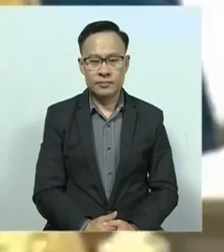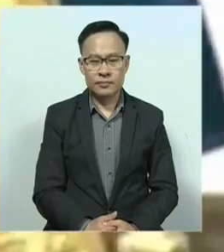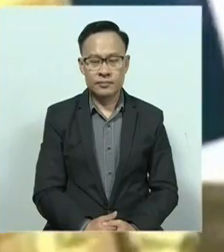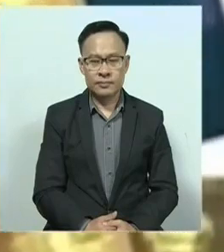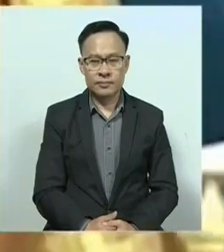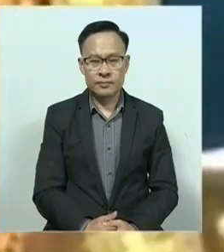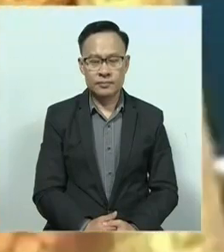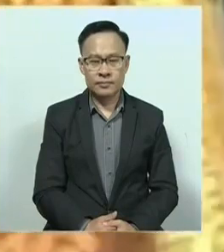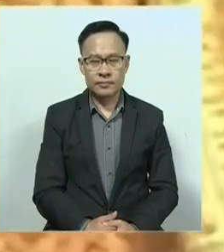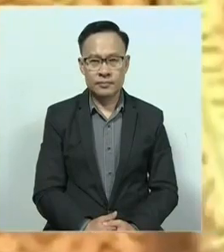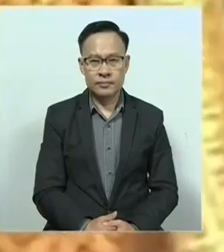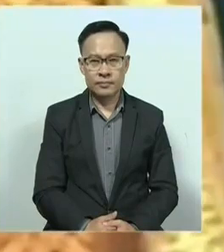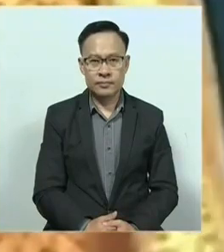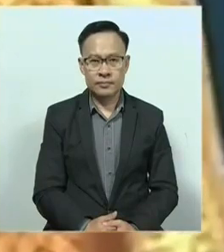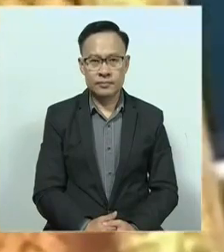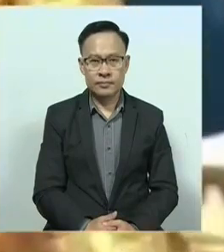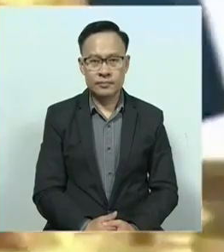ย